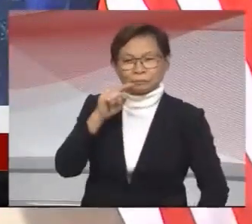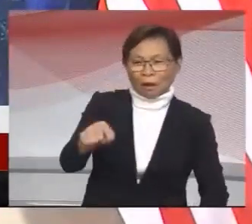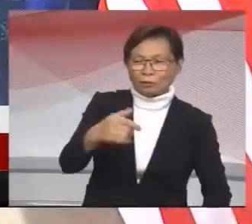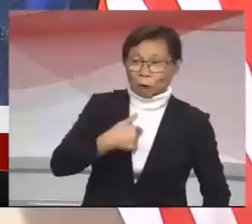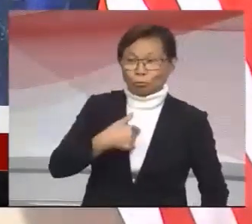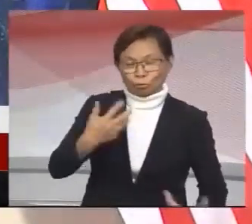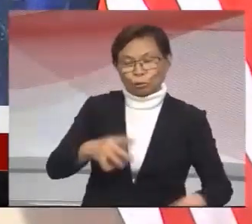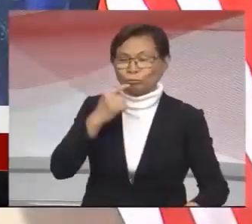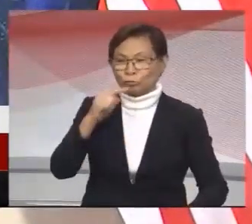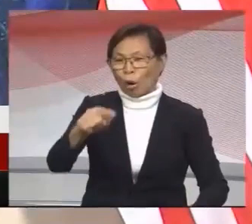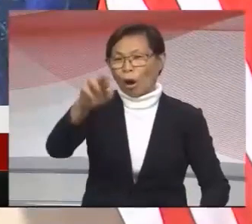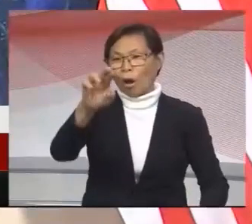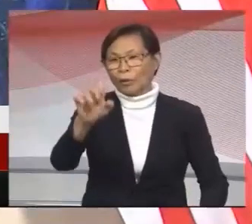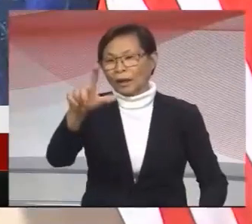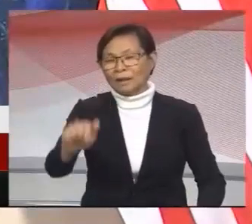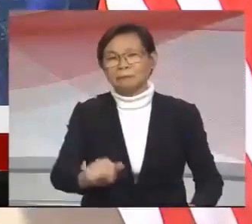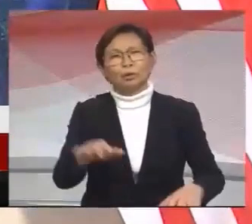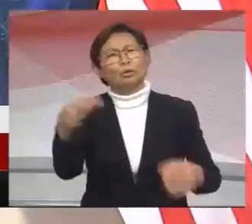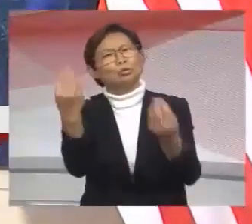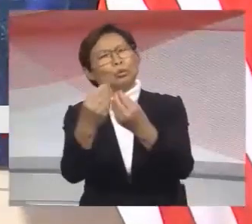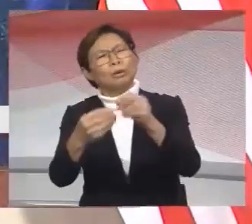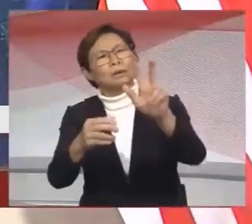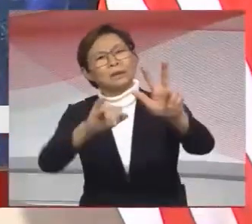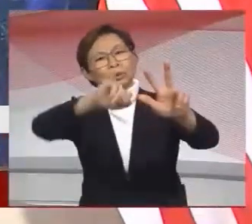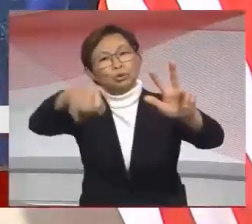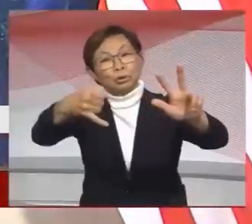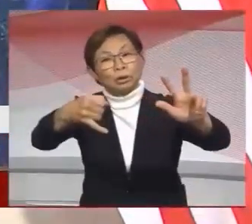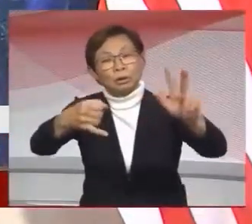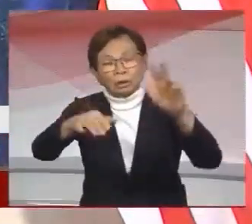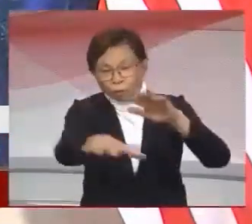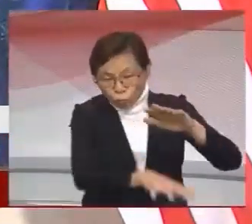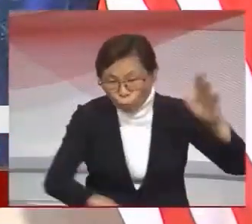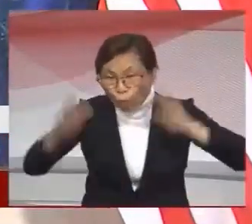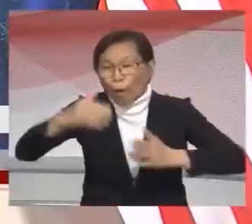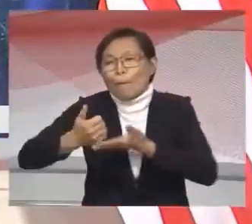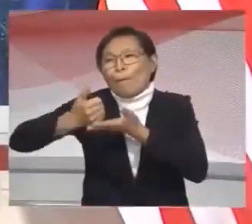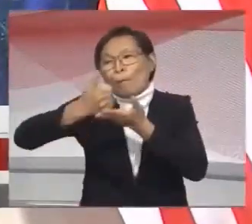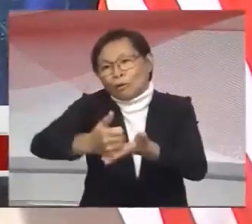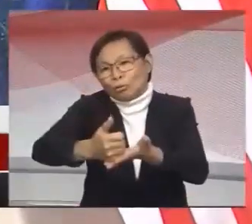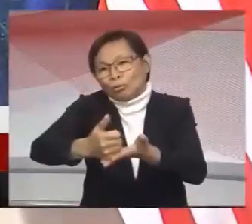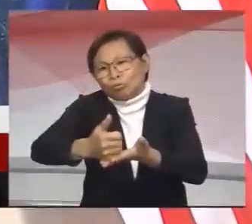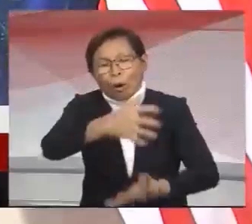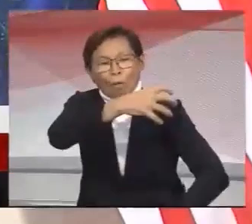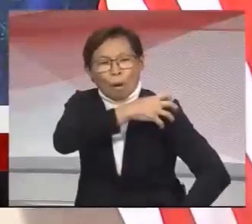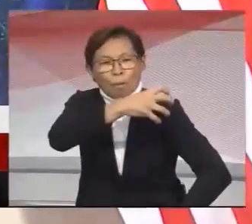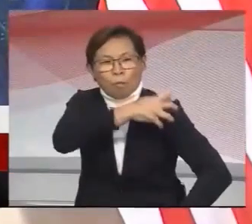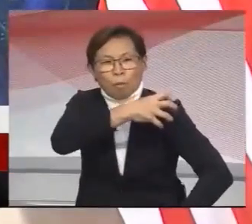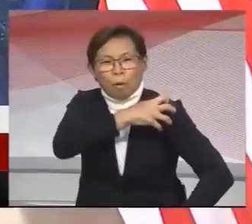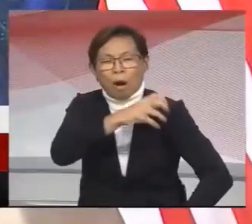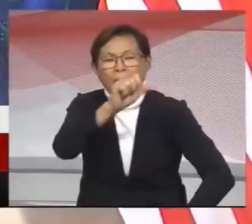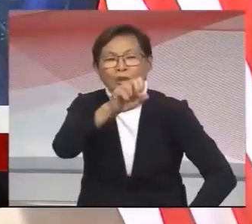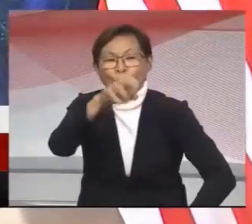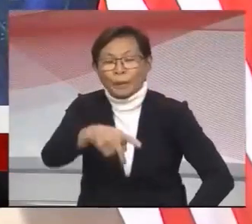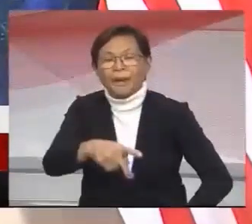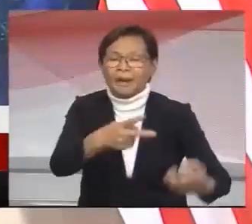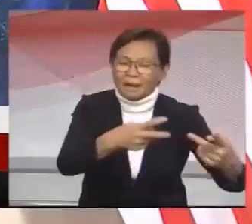yang berjumlah lebih tiga juta orang di seluruh negara untuk membantu tugasan penguatkuasaan es shopee di